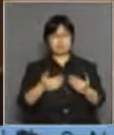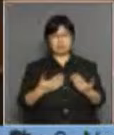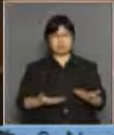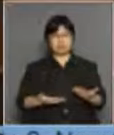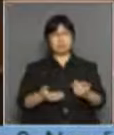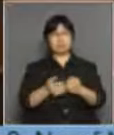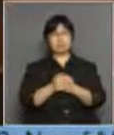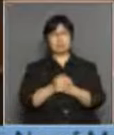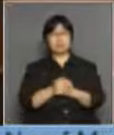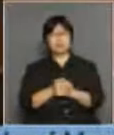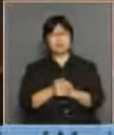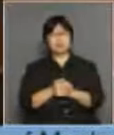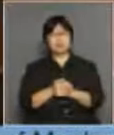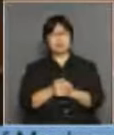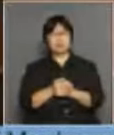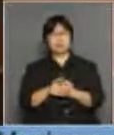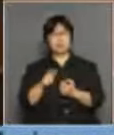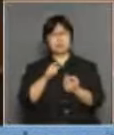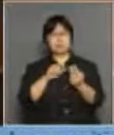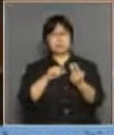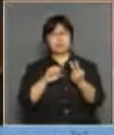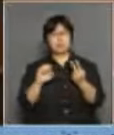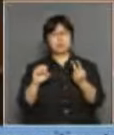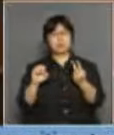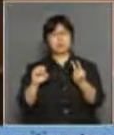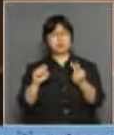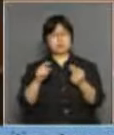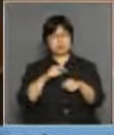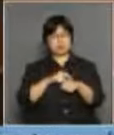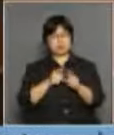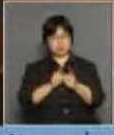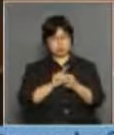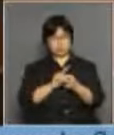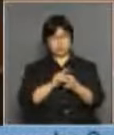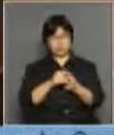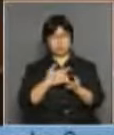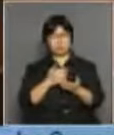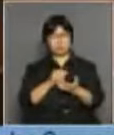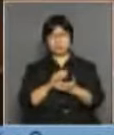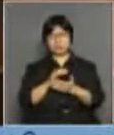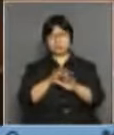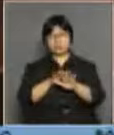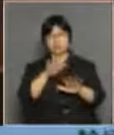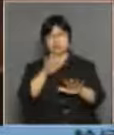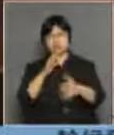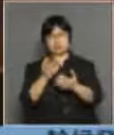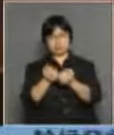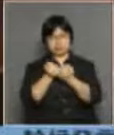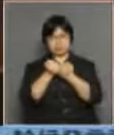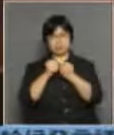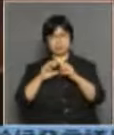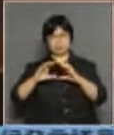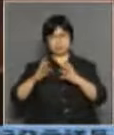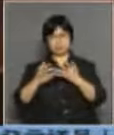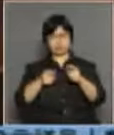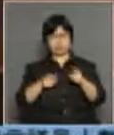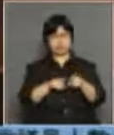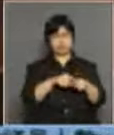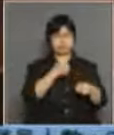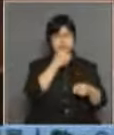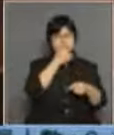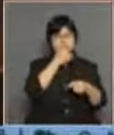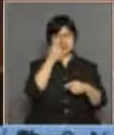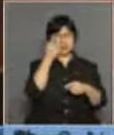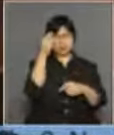日這個叫做 2.0 的時代已經來了很久了，觀眾、受眾和傳媒已經不是一個